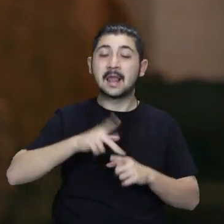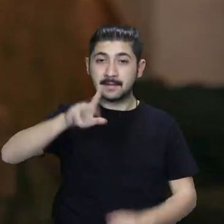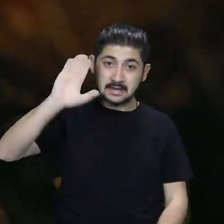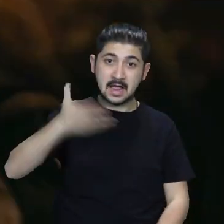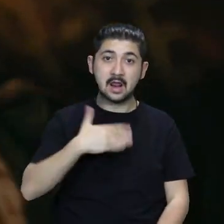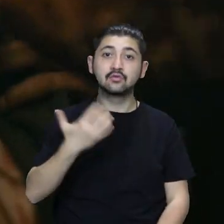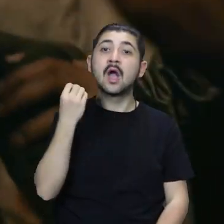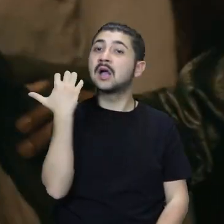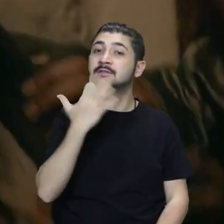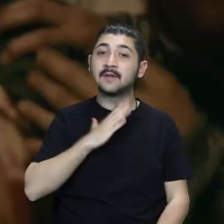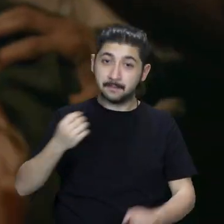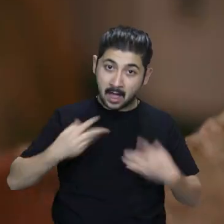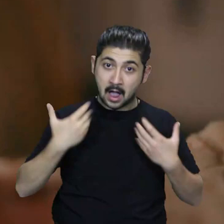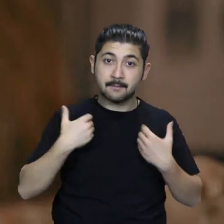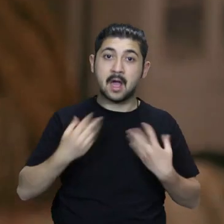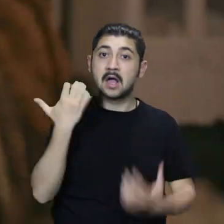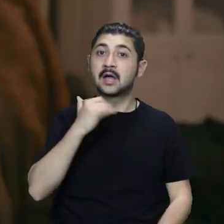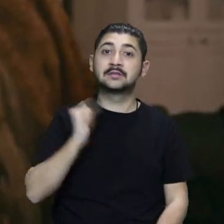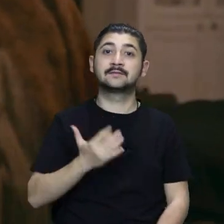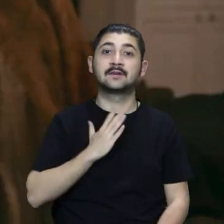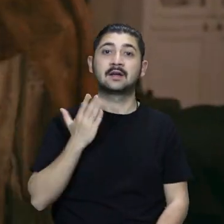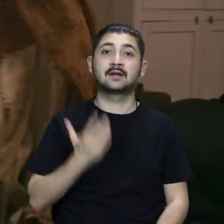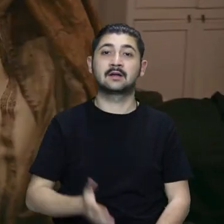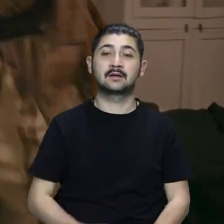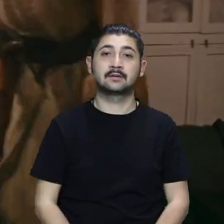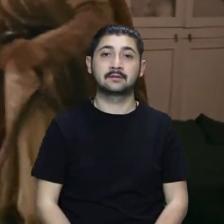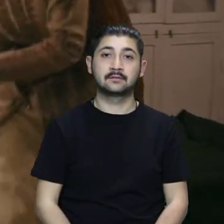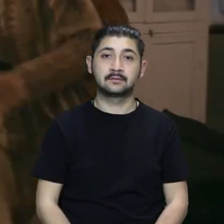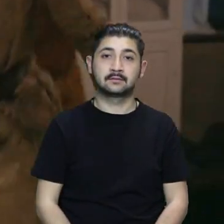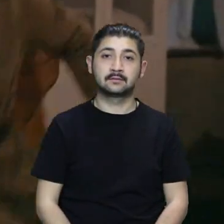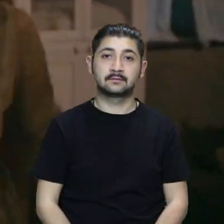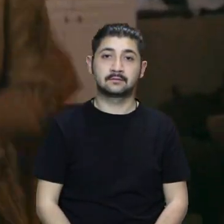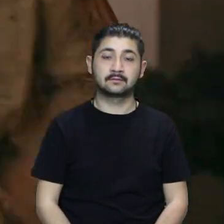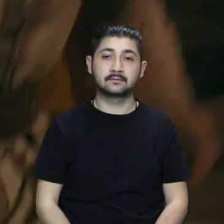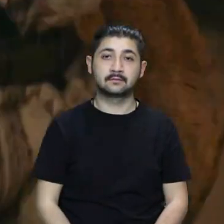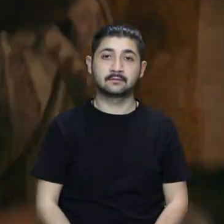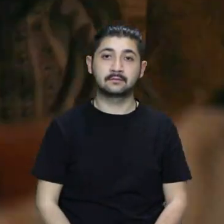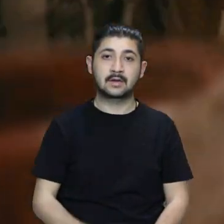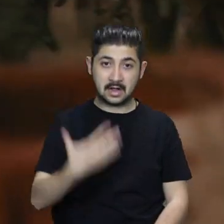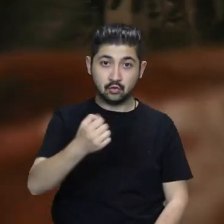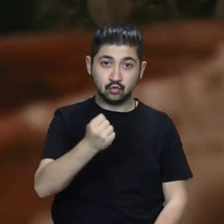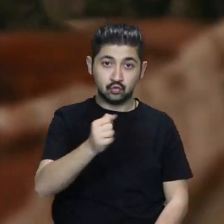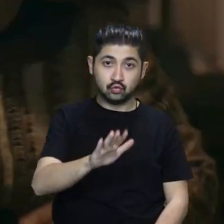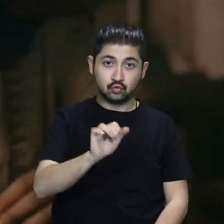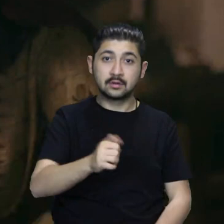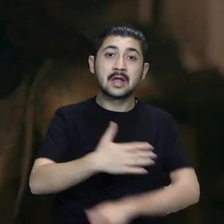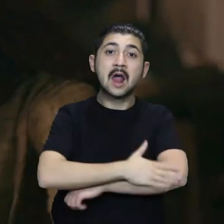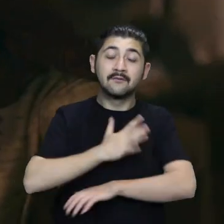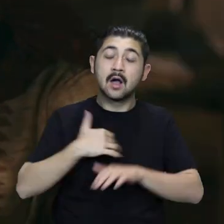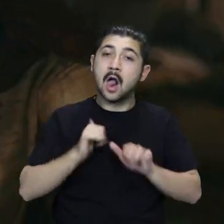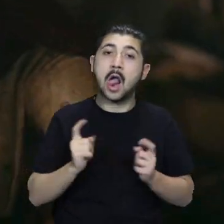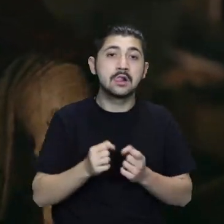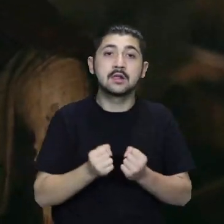buraya gel. Çok acıyor bırakın. Zeynep Mehmet'in işaretiyle yanlarına koştu. Gel tut. Yardım et